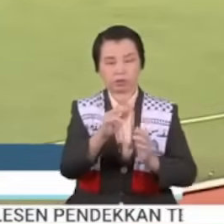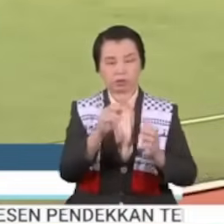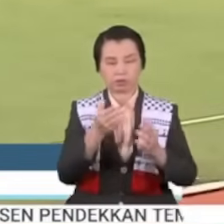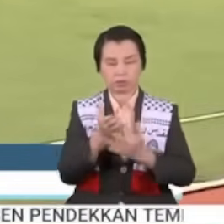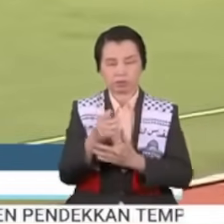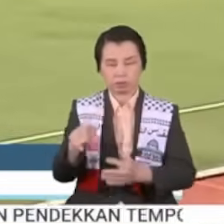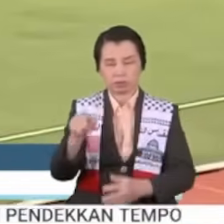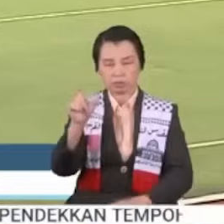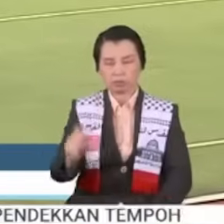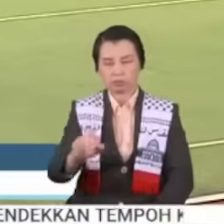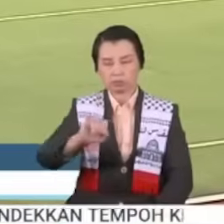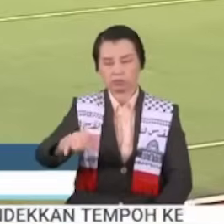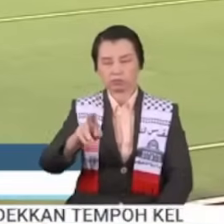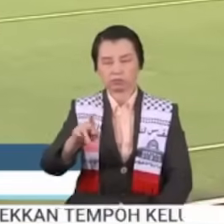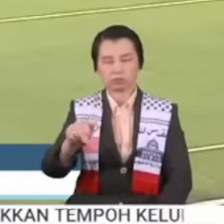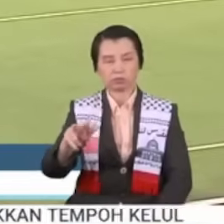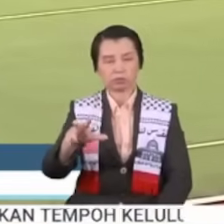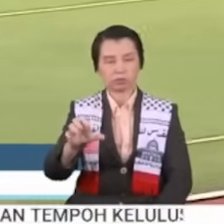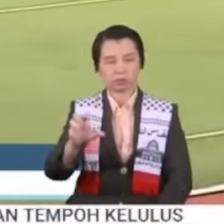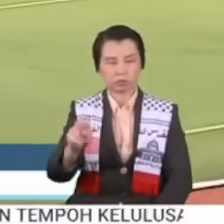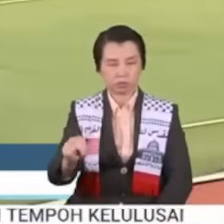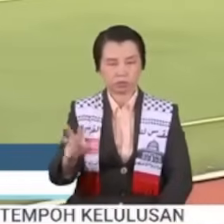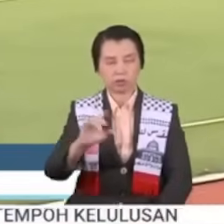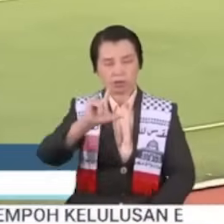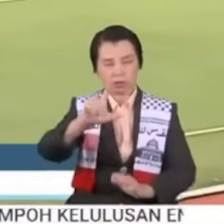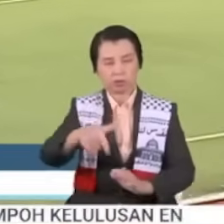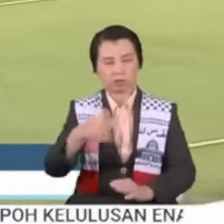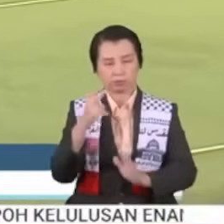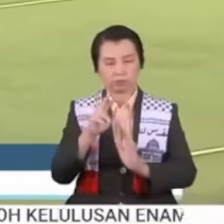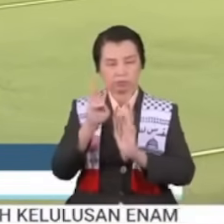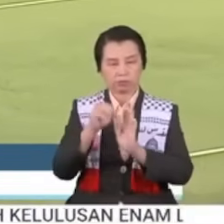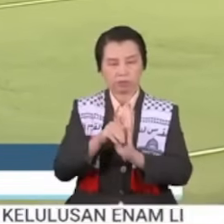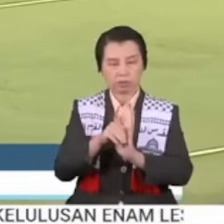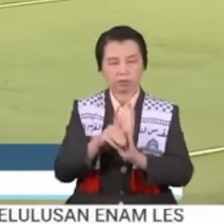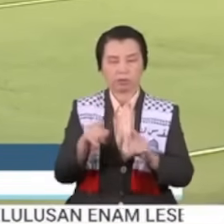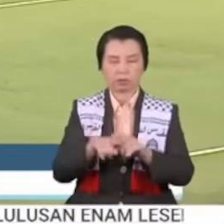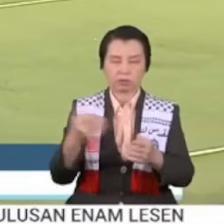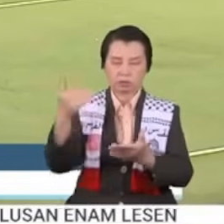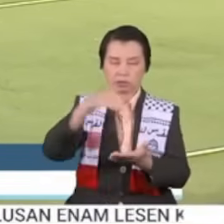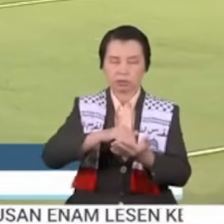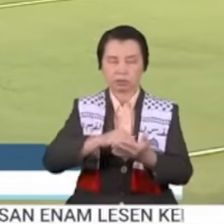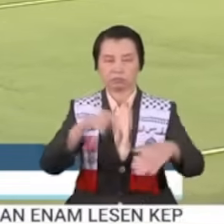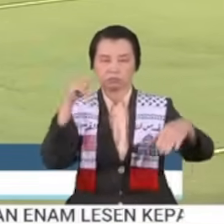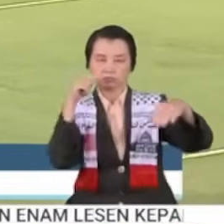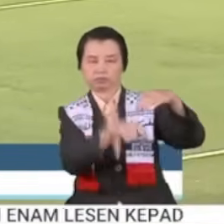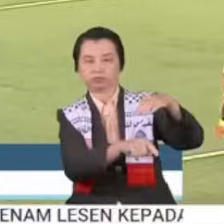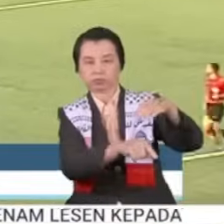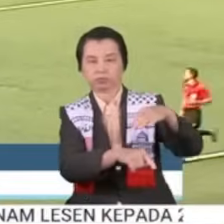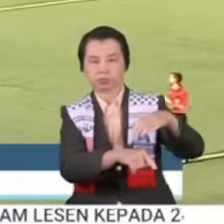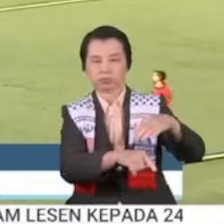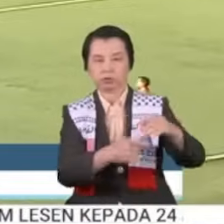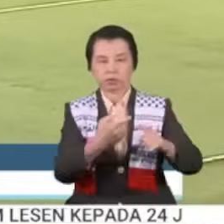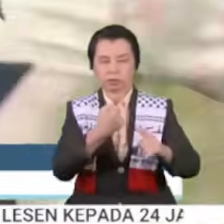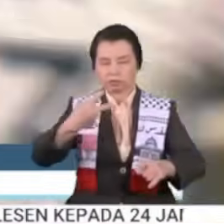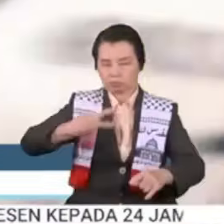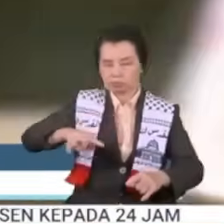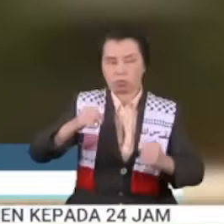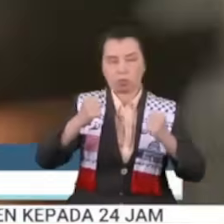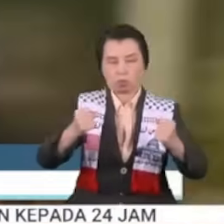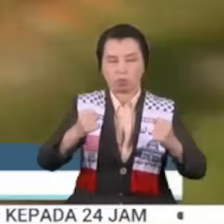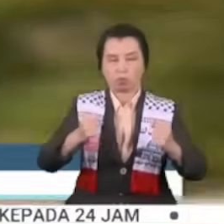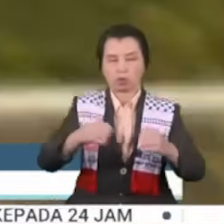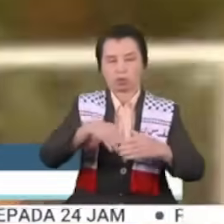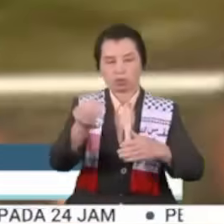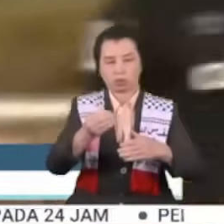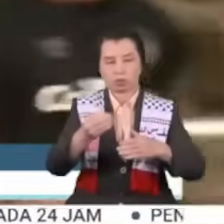ngongsam 11 minit berselang kubu pasukan anak buah Tommy slah ST brookner sekali lagi dibolosi the stalion hasil rembatan kencang